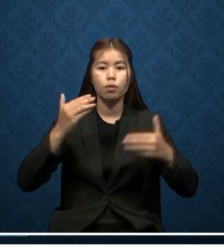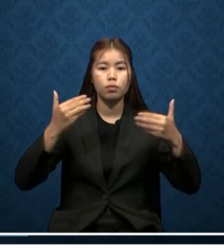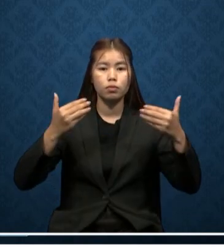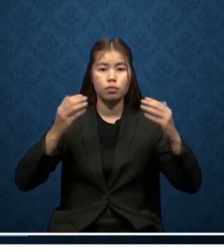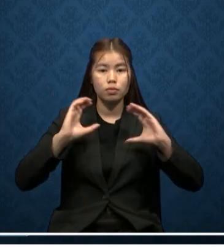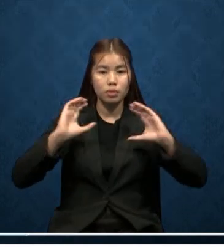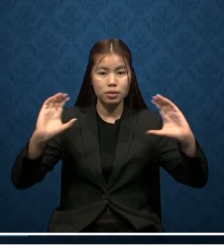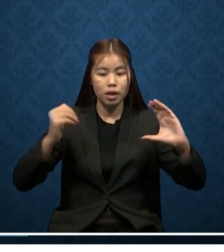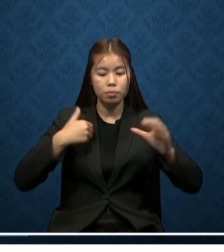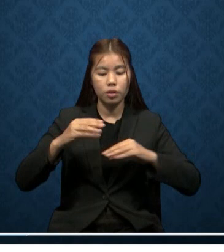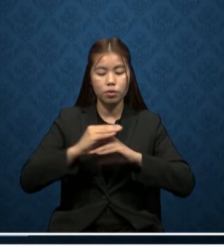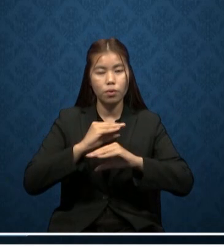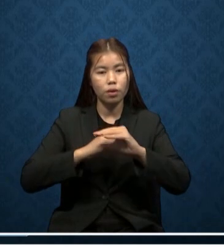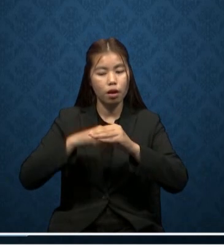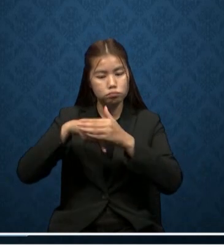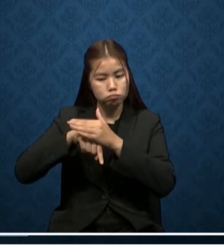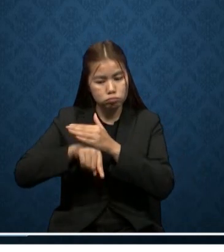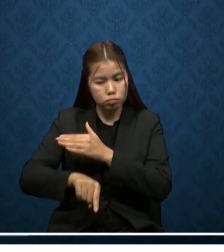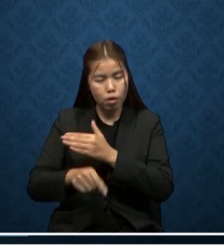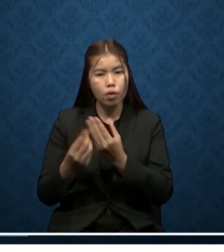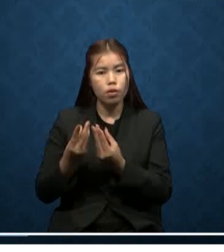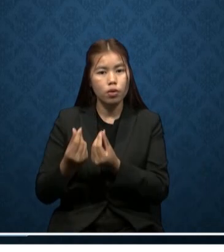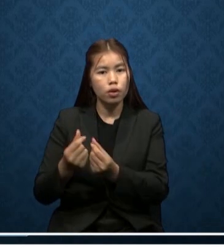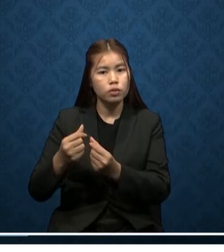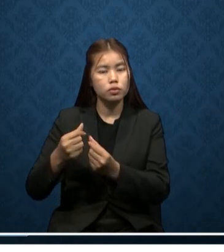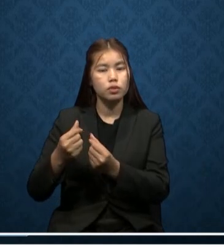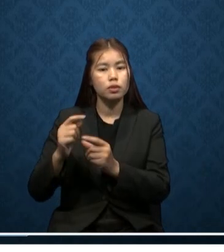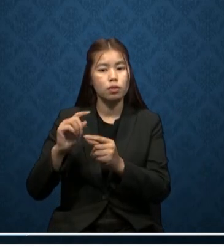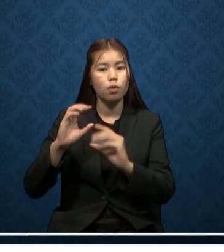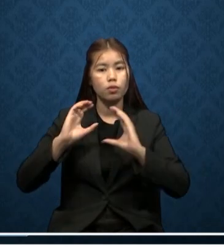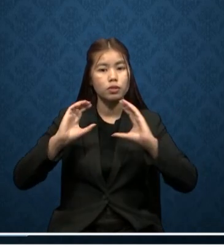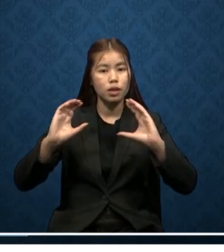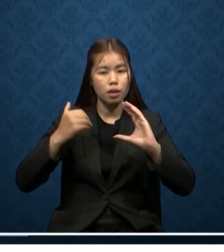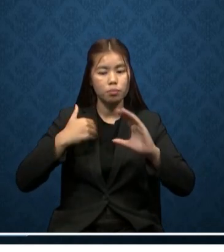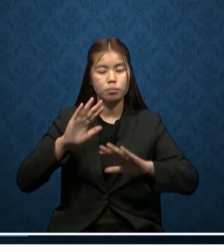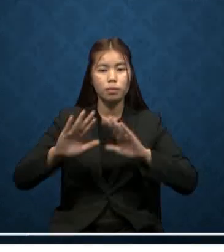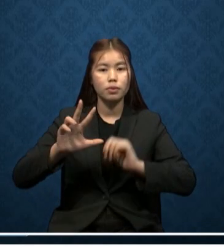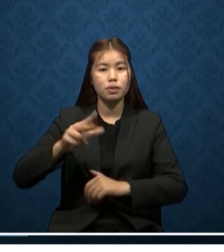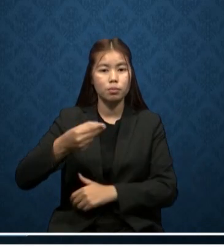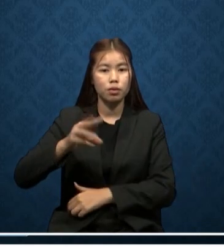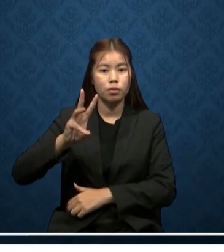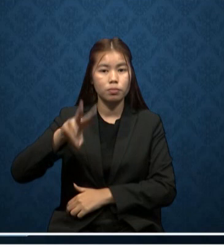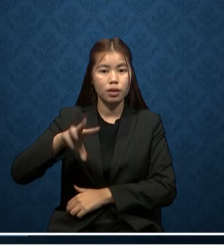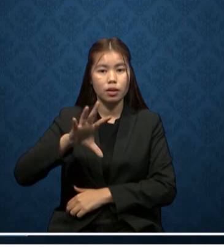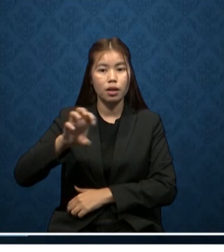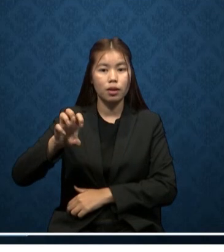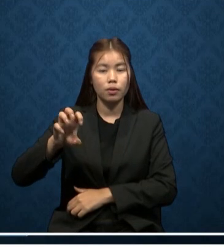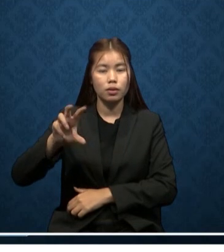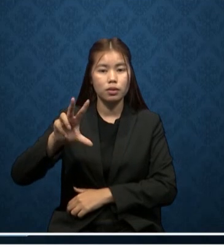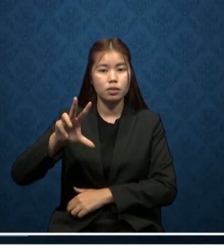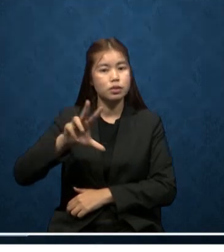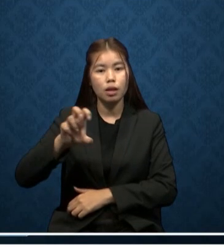เรียกว่าอาจจะเป็นโครงการย่อยและเป็นการดำเนินการของสวนชการซึ่งมีถึงประมาณ 36,000 500